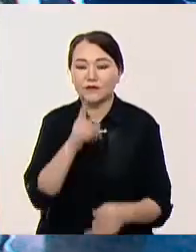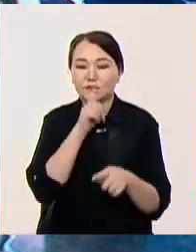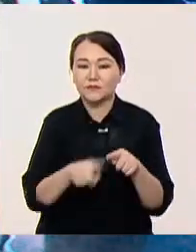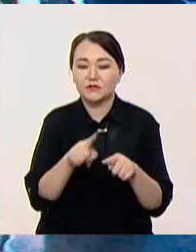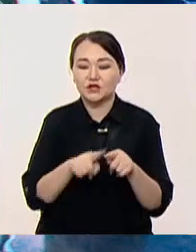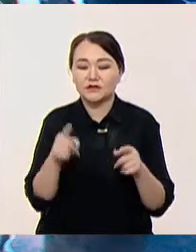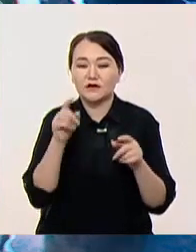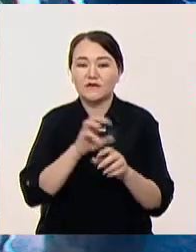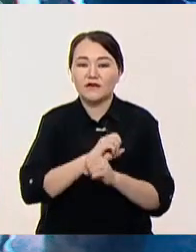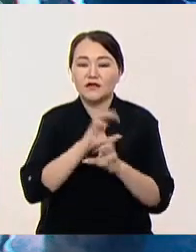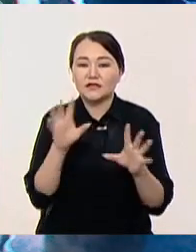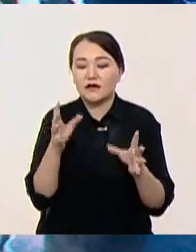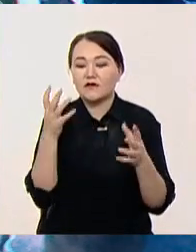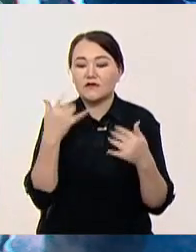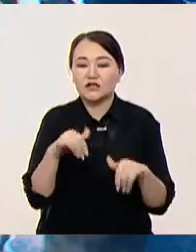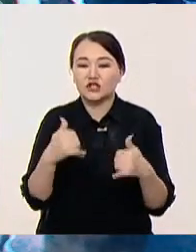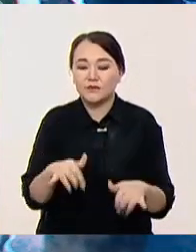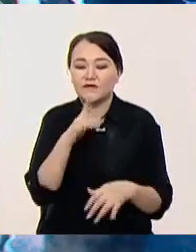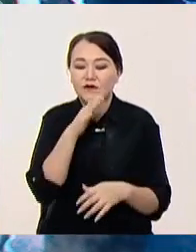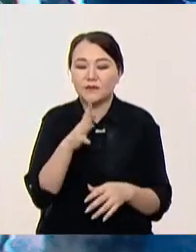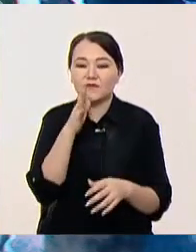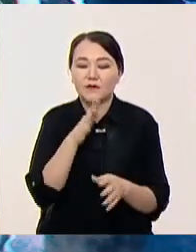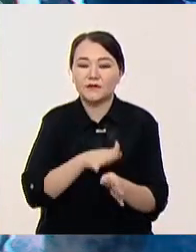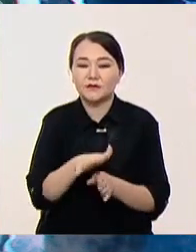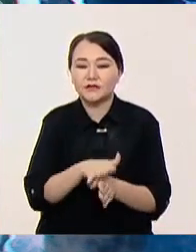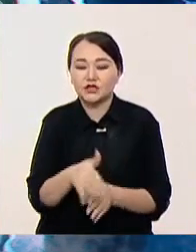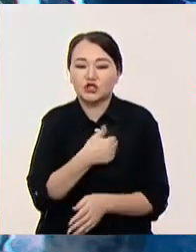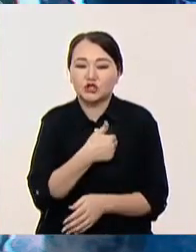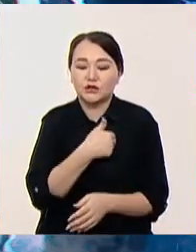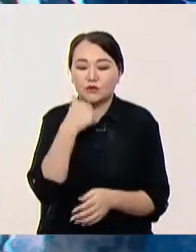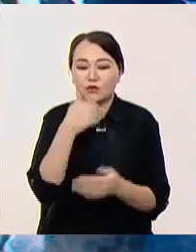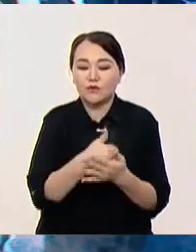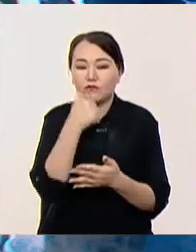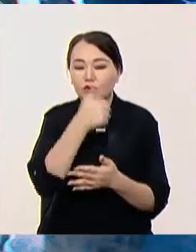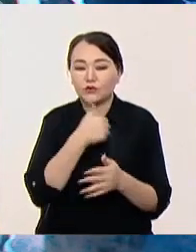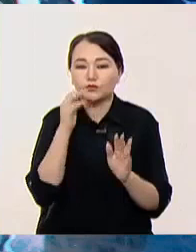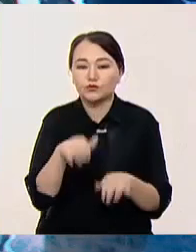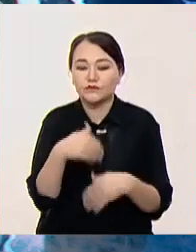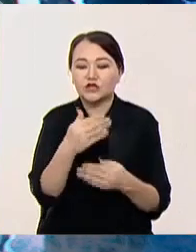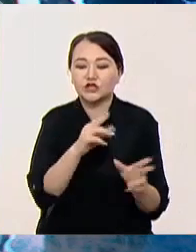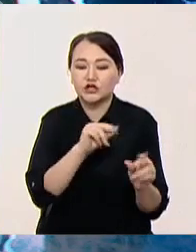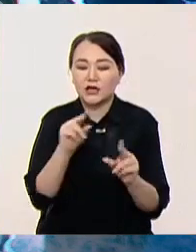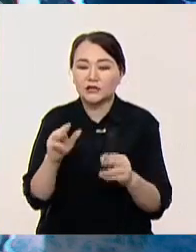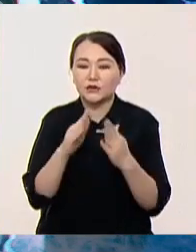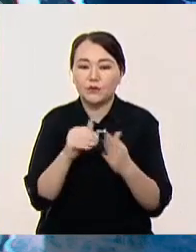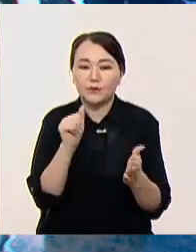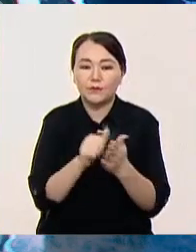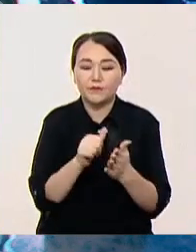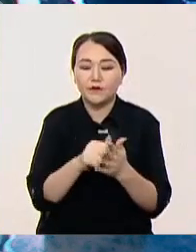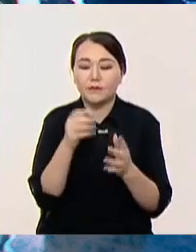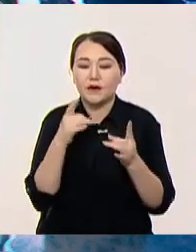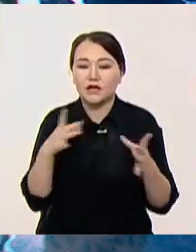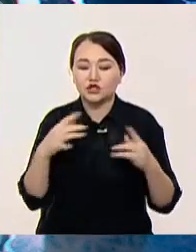Приближается волшебная пора, время исполнений желаний. Пусть в новом году в вашу дверь постучится счастье, а праздничный стол